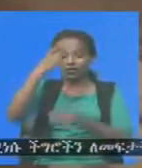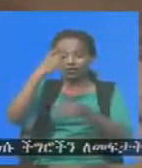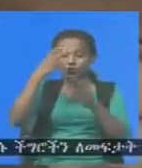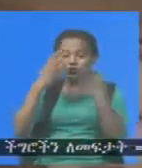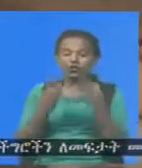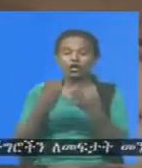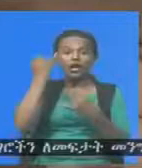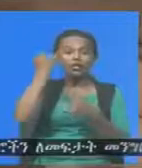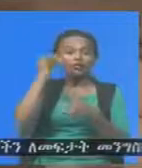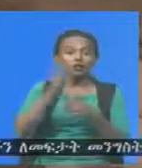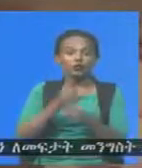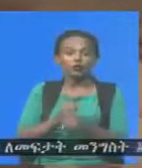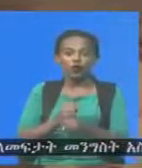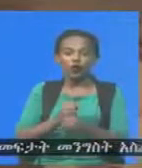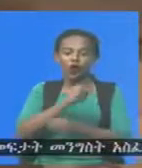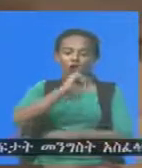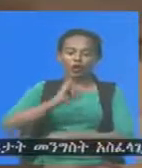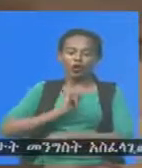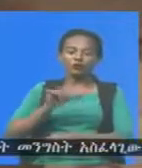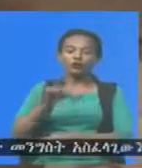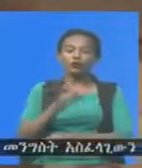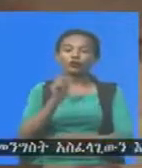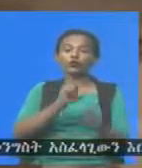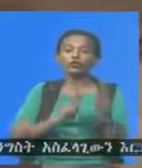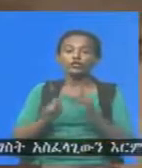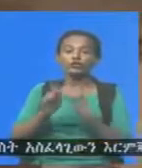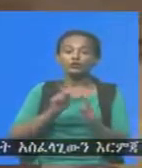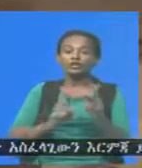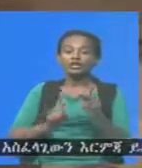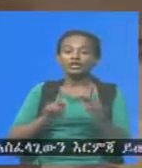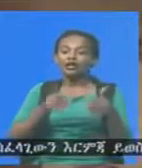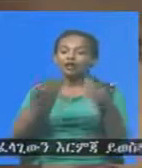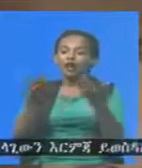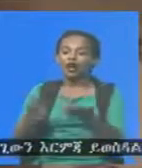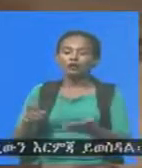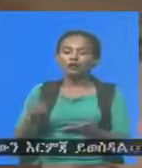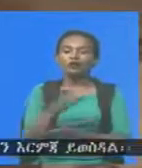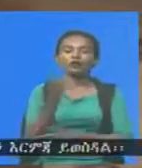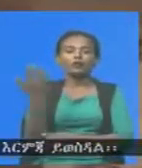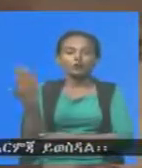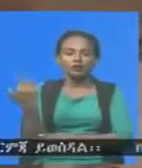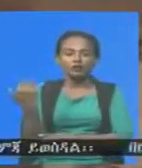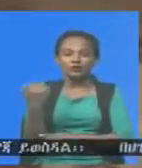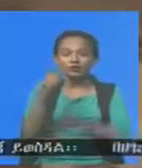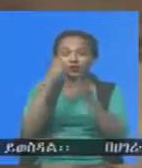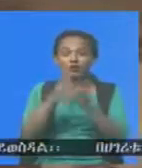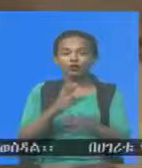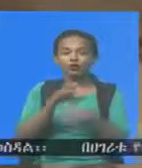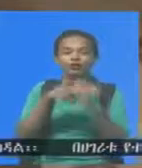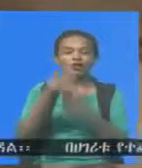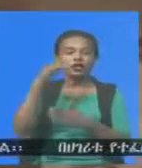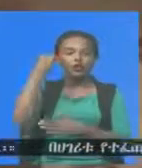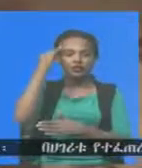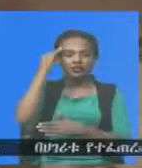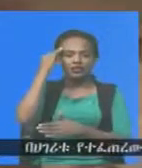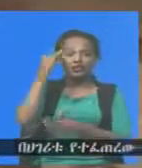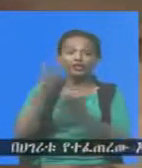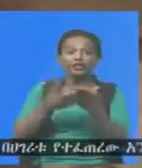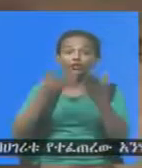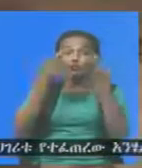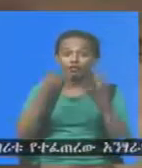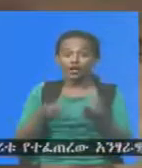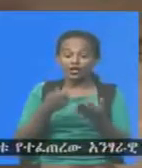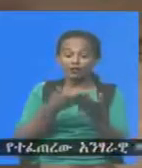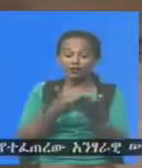ይዞ ባለቤት ለሆነው ህዝብ የሚያቀርብ መሆን ነበረበት። ክቡር ጠቅላይ ሚኒስትር፣ ይህ ውሳኔ በዚህ